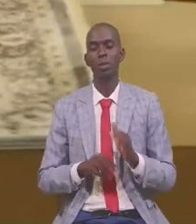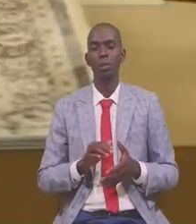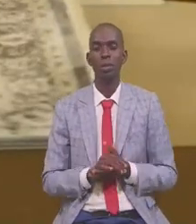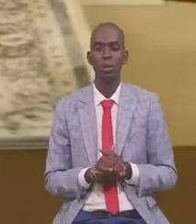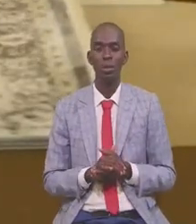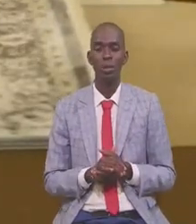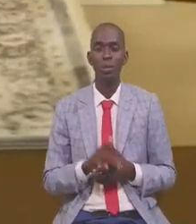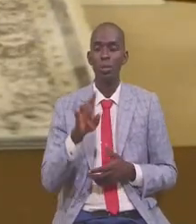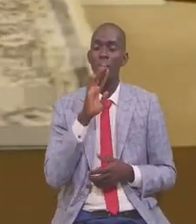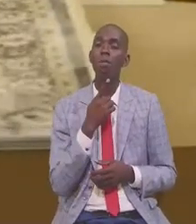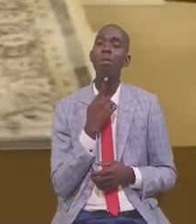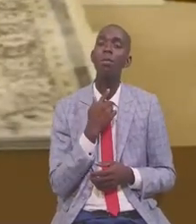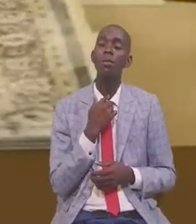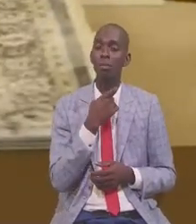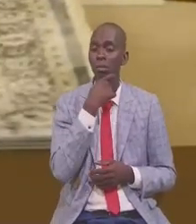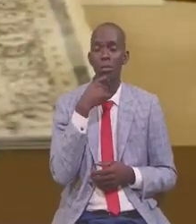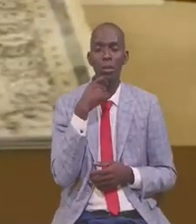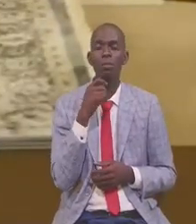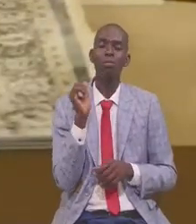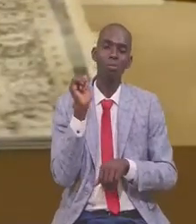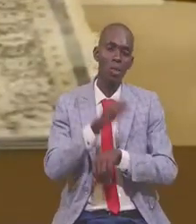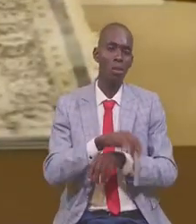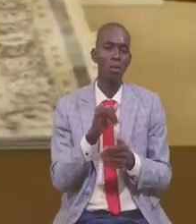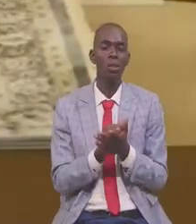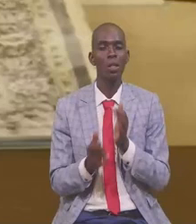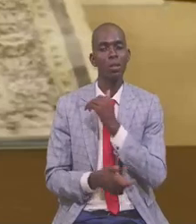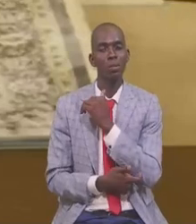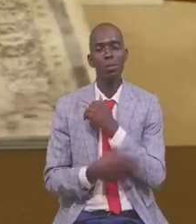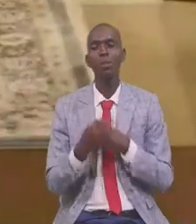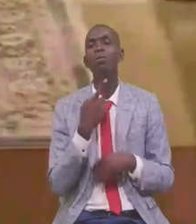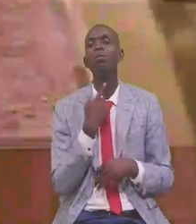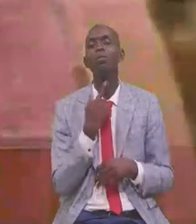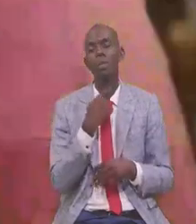Tu as soif, n'est-ce pas? Il faut battre les tentations.